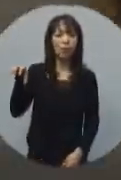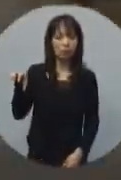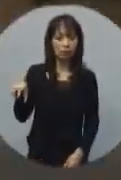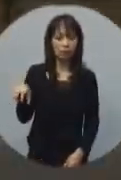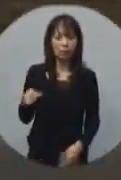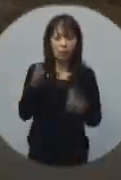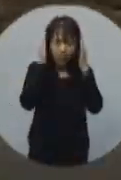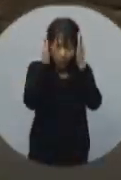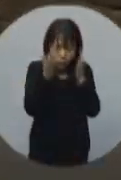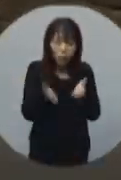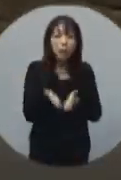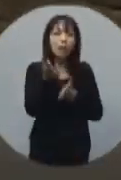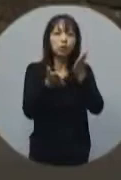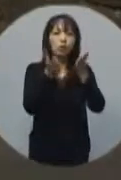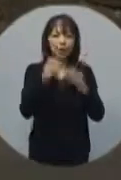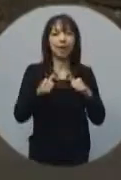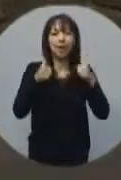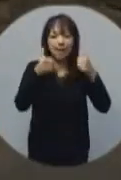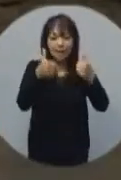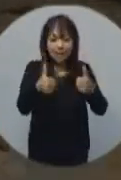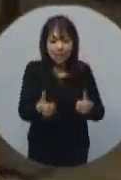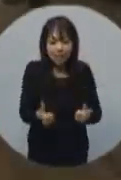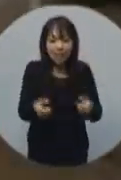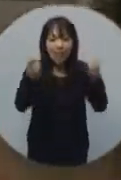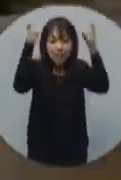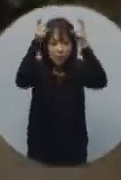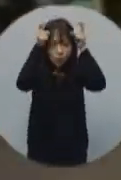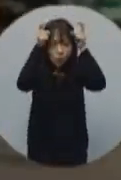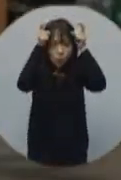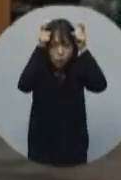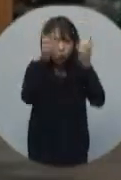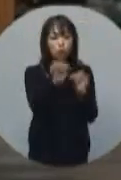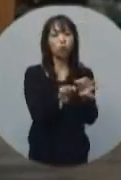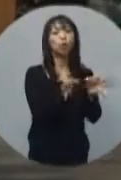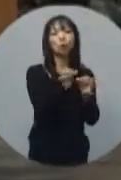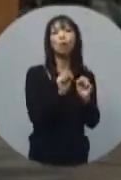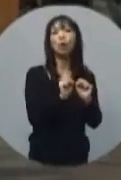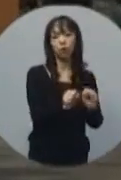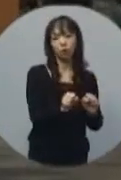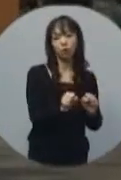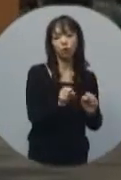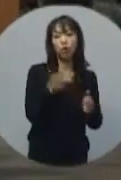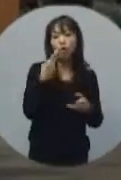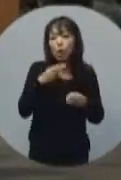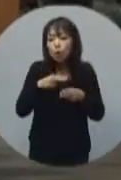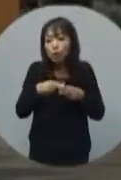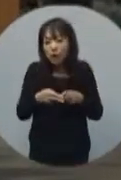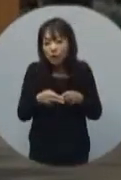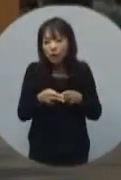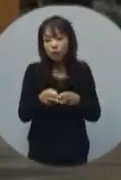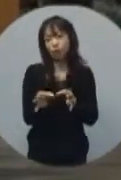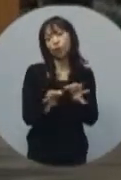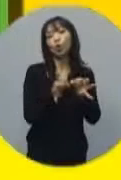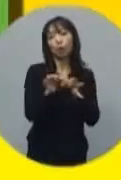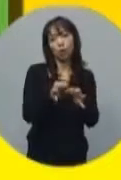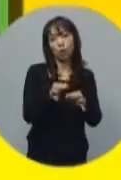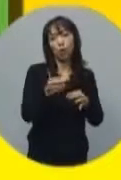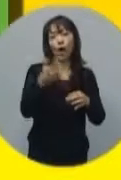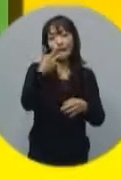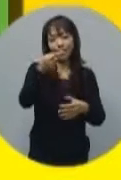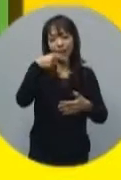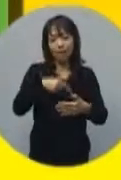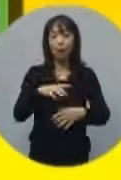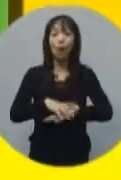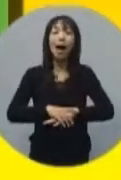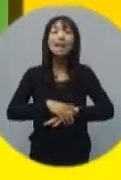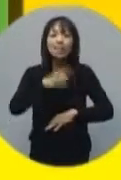牧場では丹精込めて育てた茅ヶ崎牛の直売も行っています。食肉の直売は市内では初の